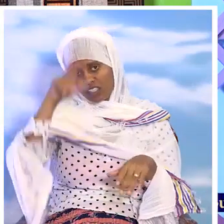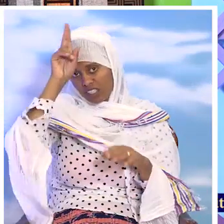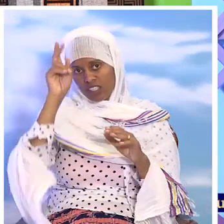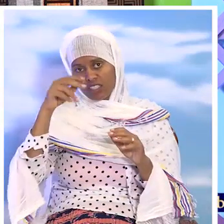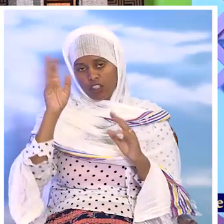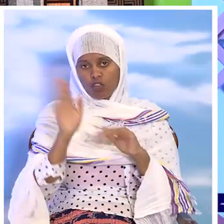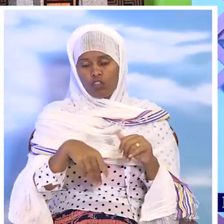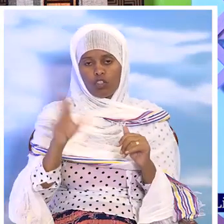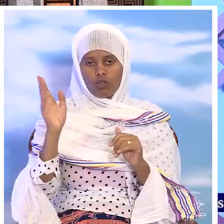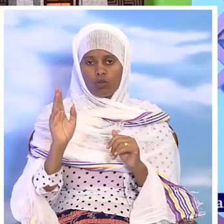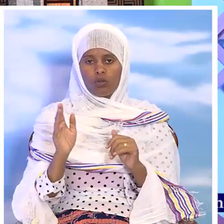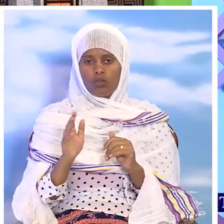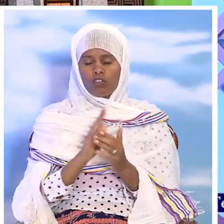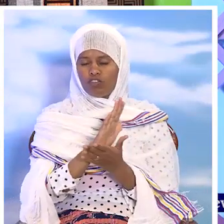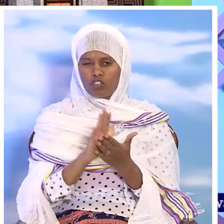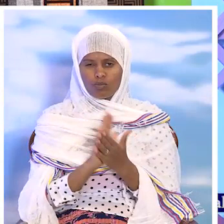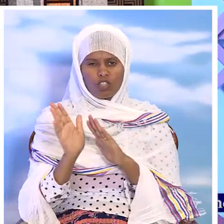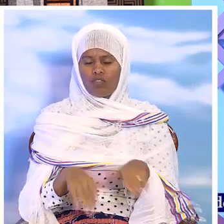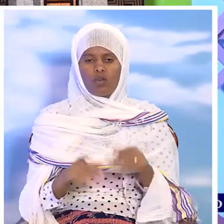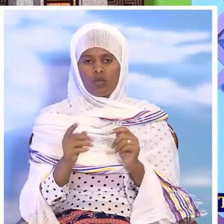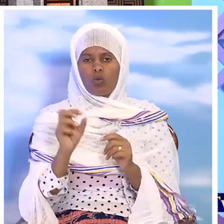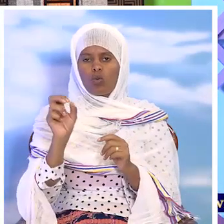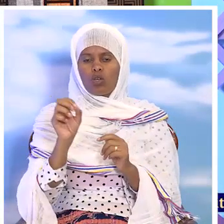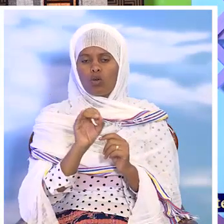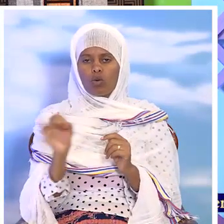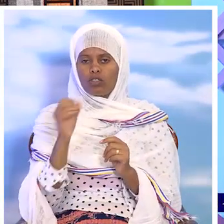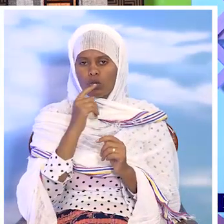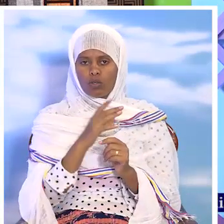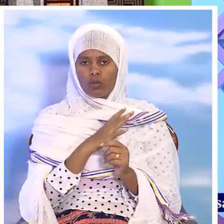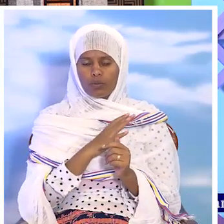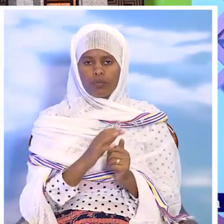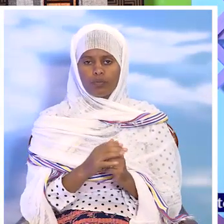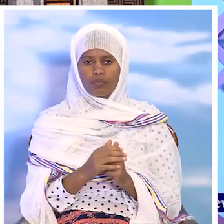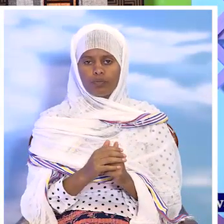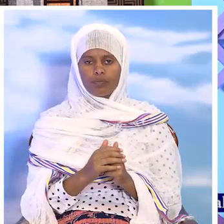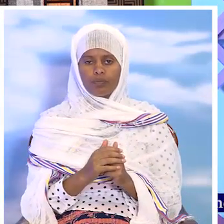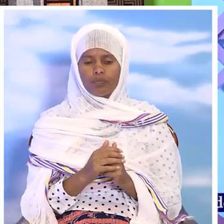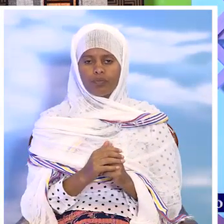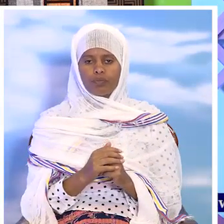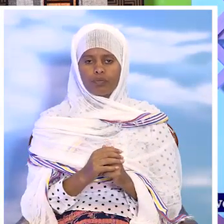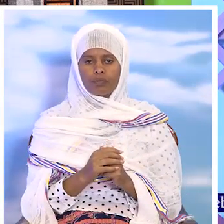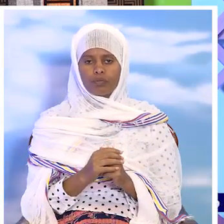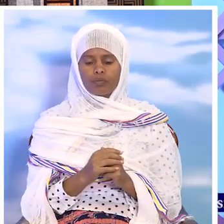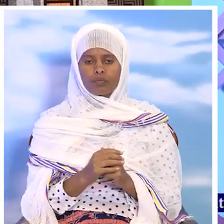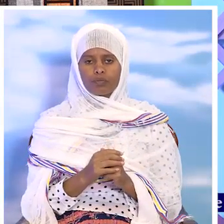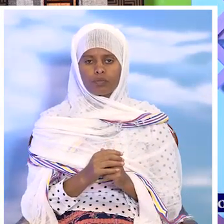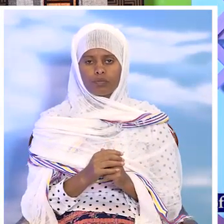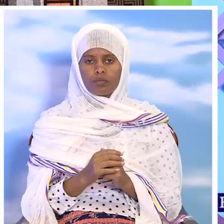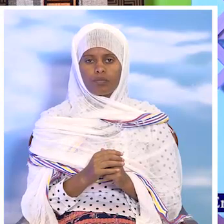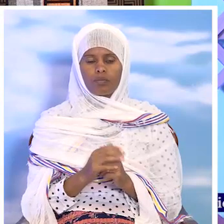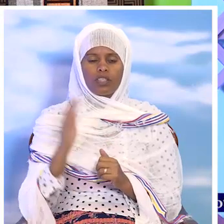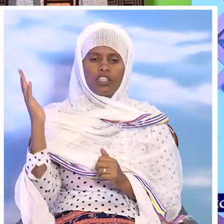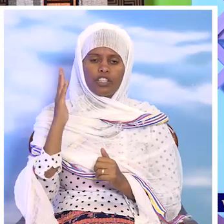ኢልዎ ፍፁም ምሕዳግ ከም ዘይኮነ ድማ ወንጀላዊ ሉቃስ እንታይ ኢሉ ነፂርዎ ኣሎ እስከ ጊዜሁ ማለት